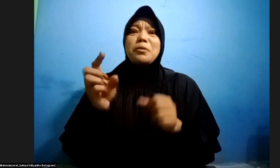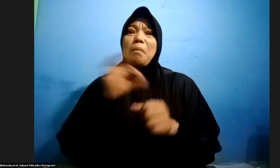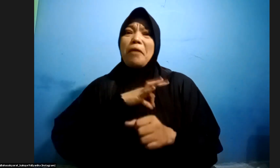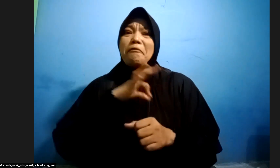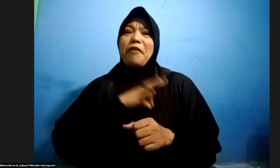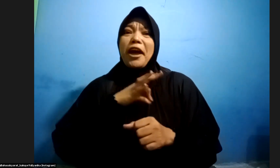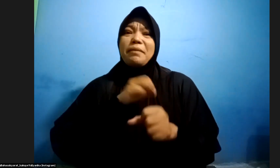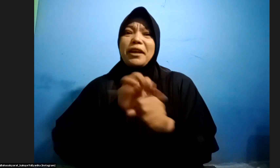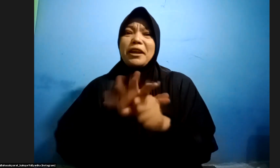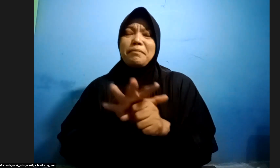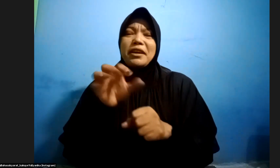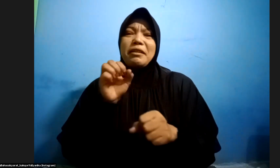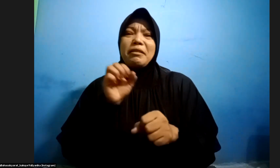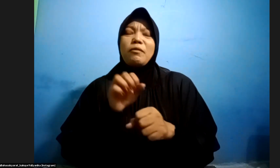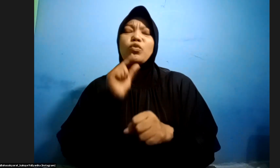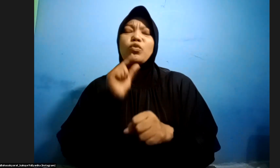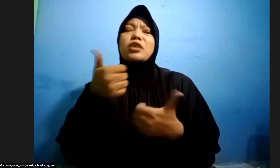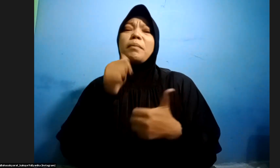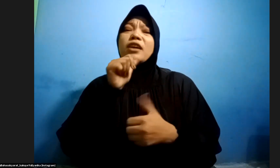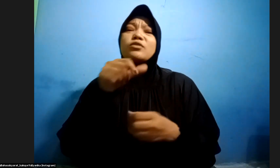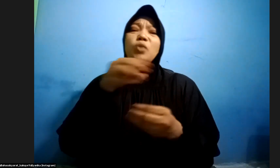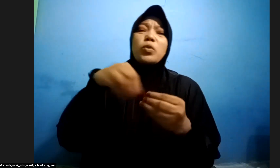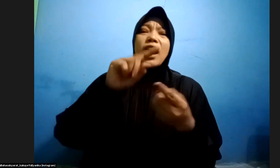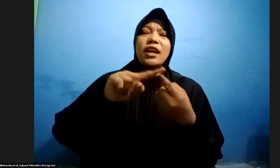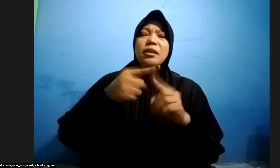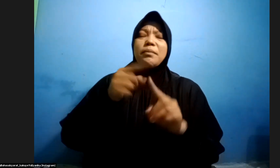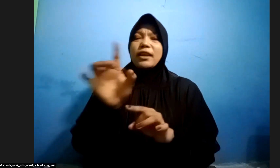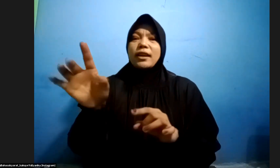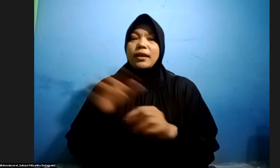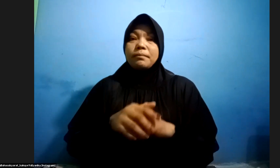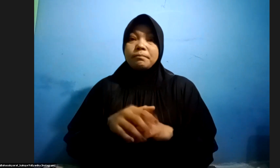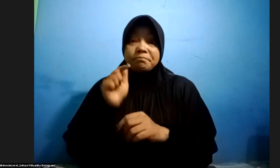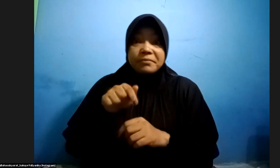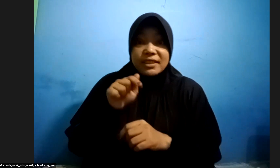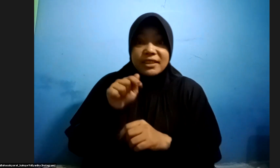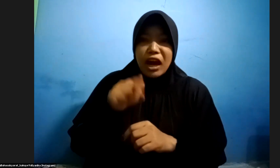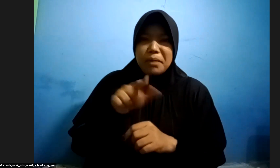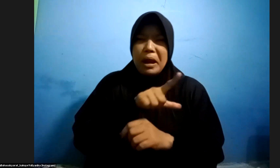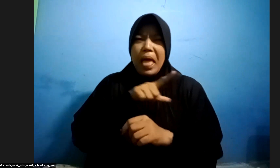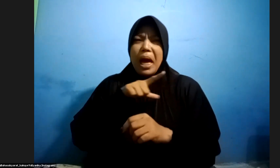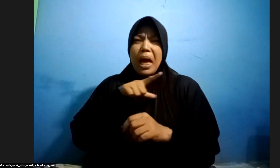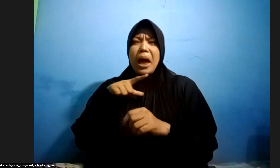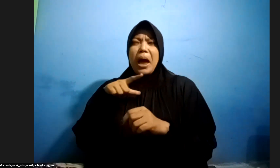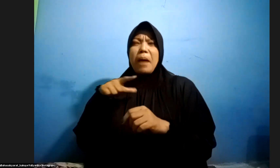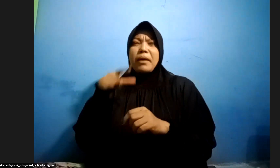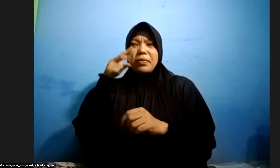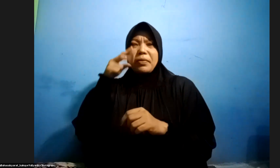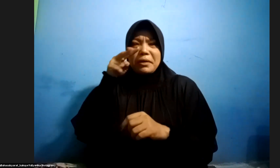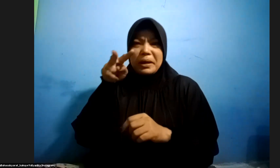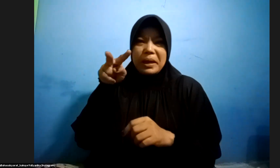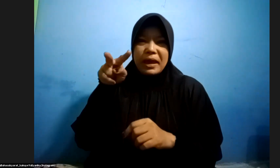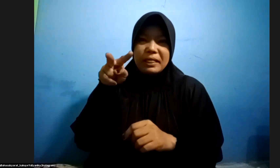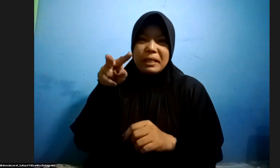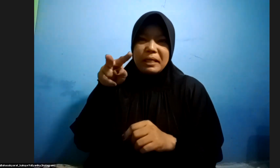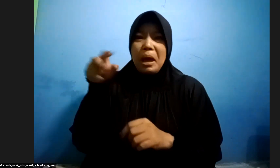saudara, teman, dan sebagainya. Oke, sekarang daripada kelamaan ya ngelihat